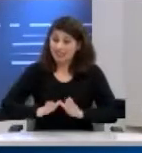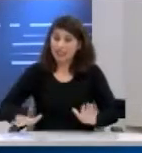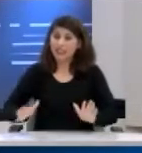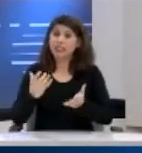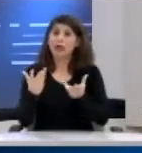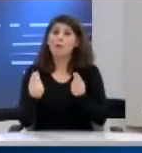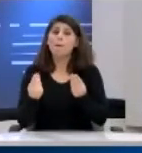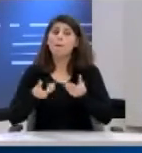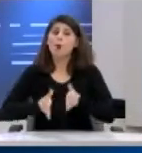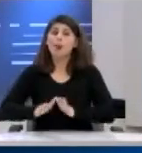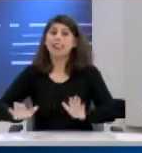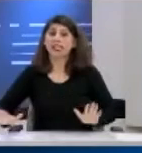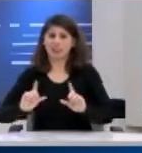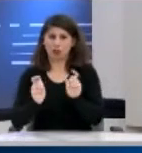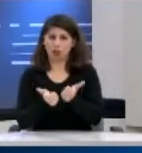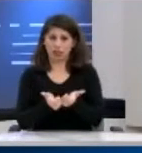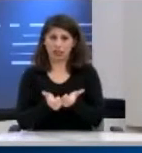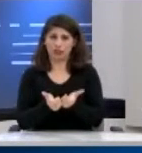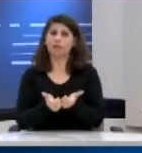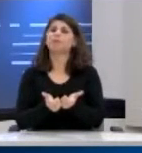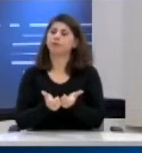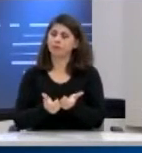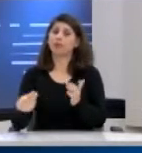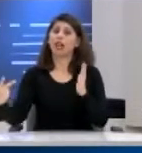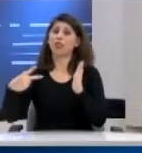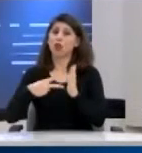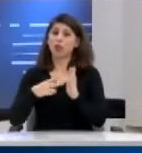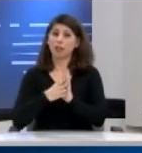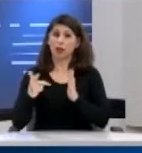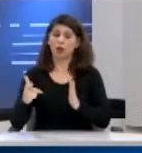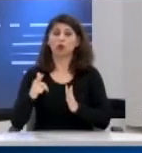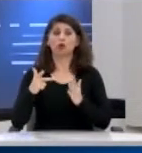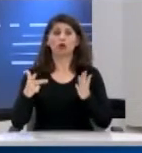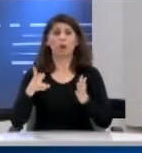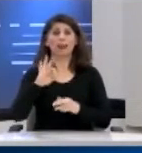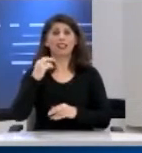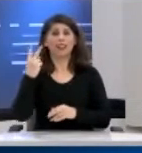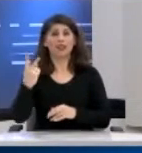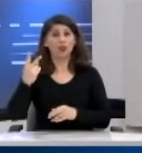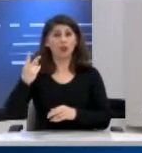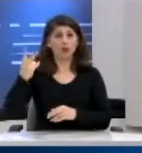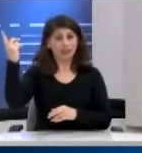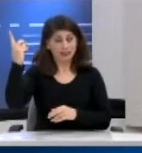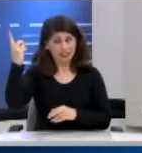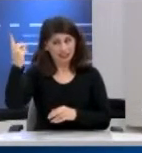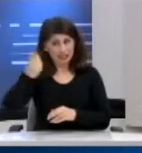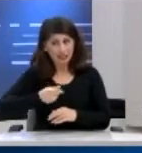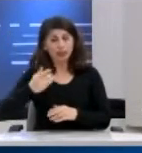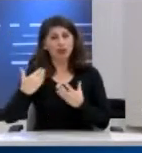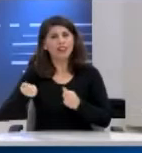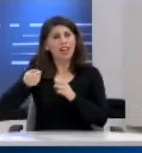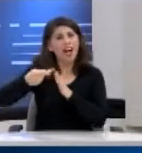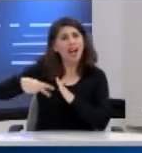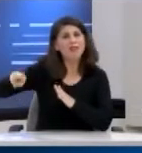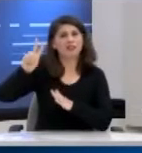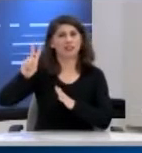οικογένειες, ήδη το 2018 το 52% έχει αυξήσεις σε σχέση με